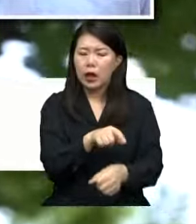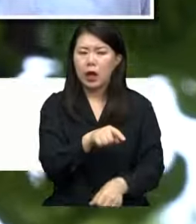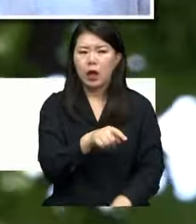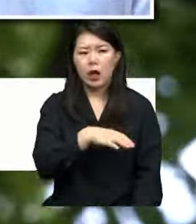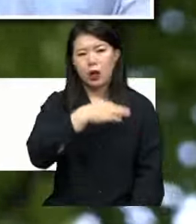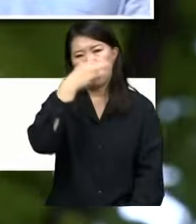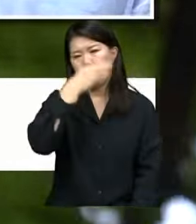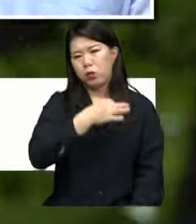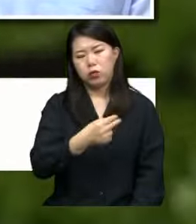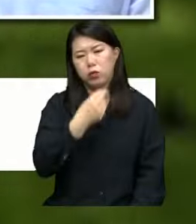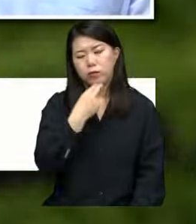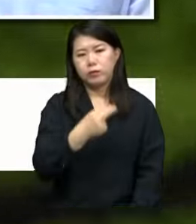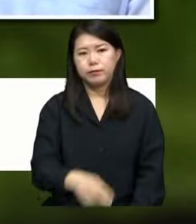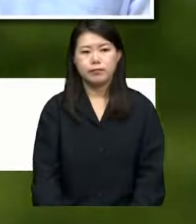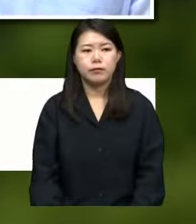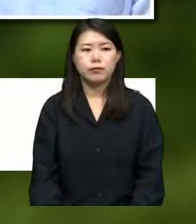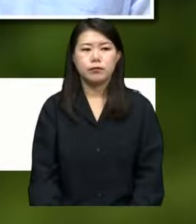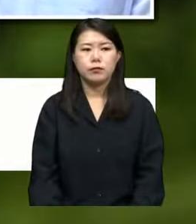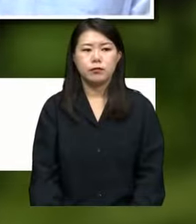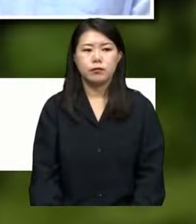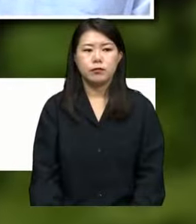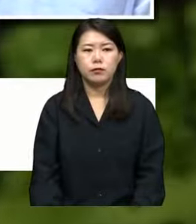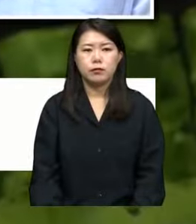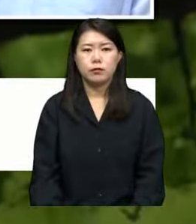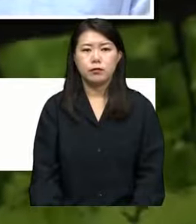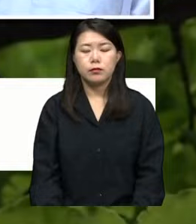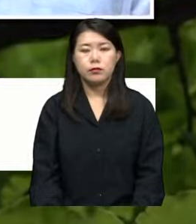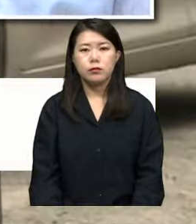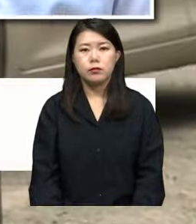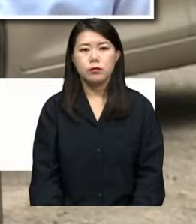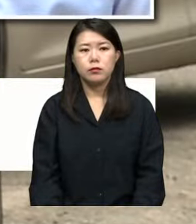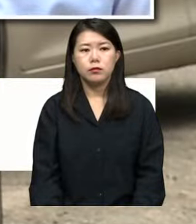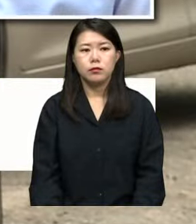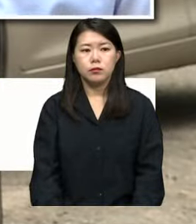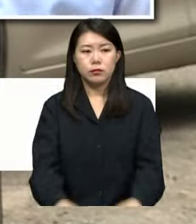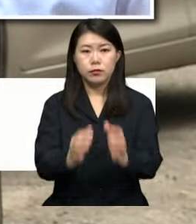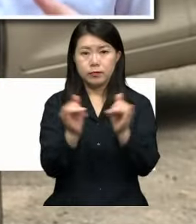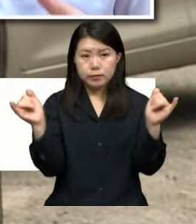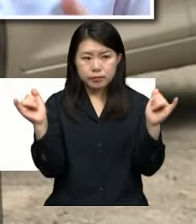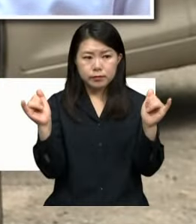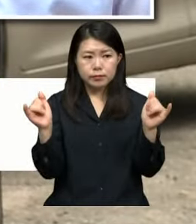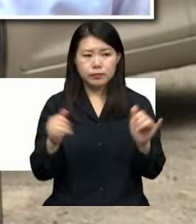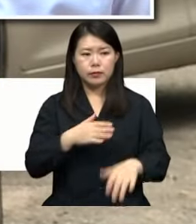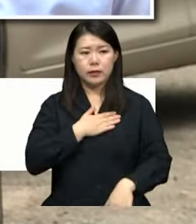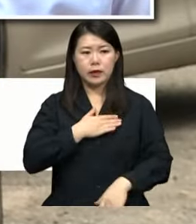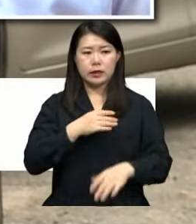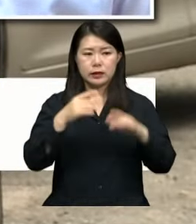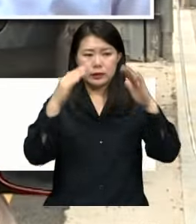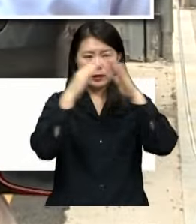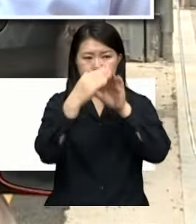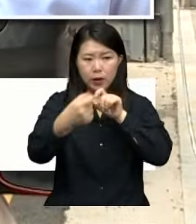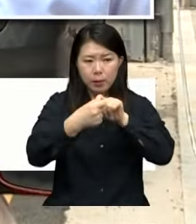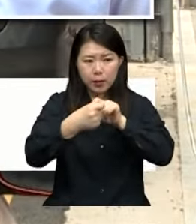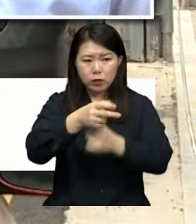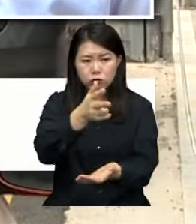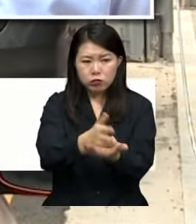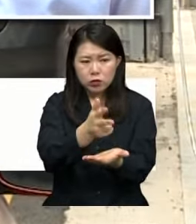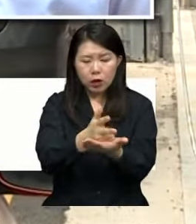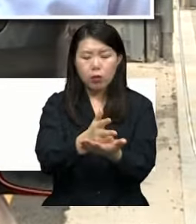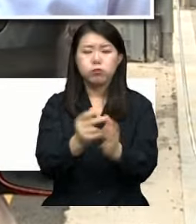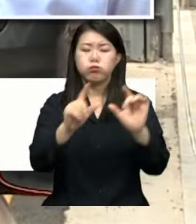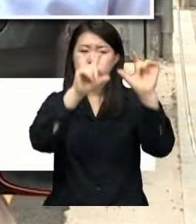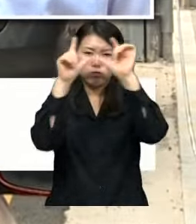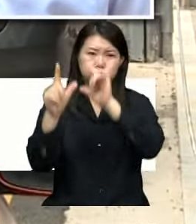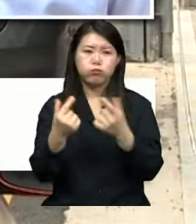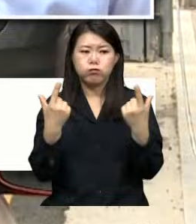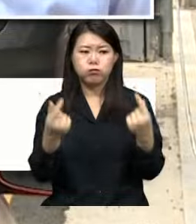대해서는 어 효용성이 매우 떨어진다라고 생각을 합니다 사람들은 내 집 앞에 주차를 하는 부분이